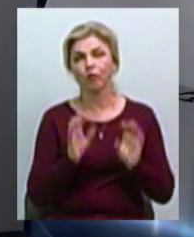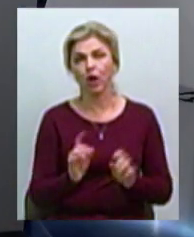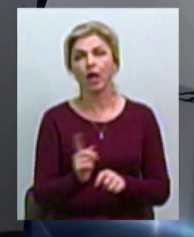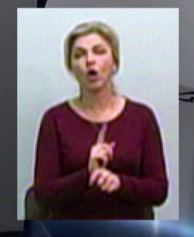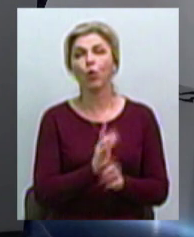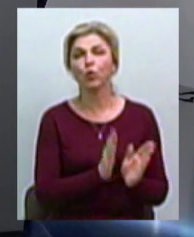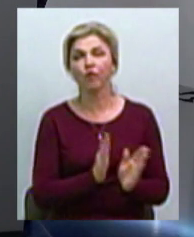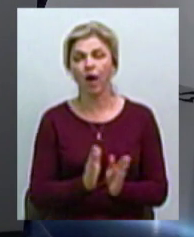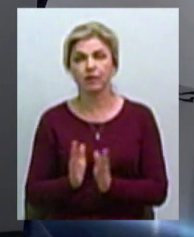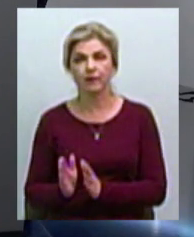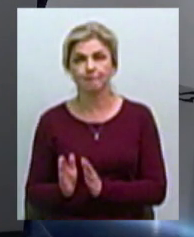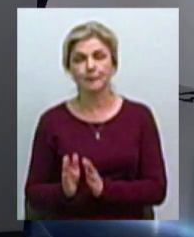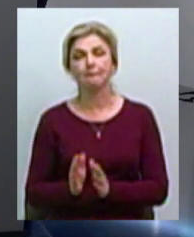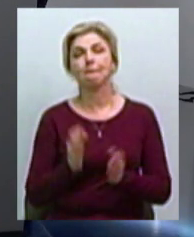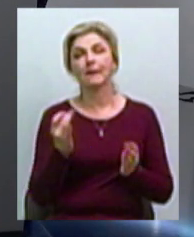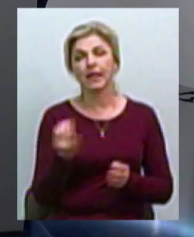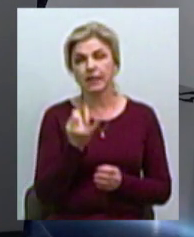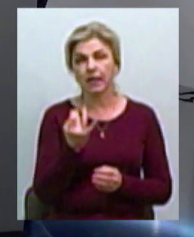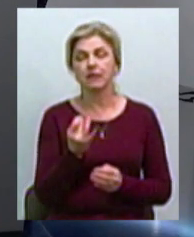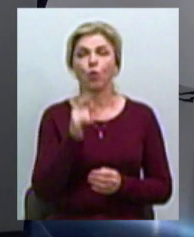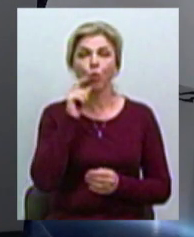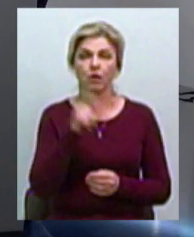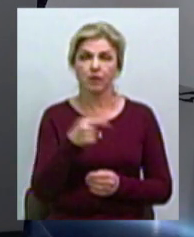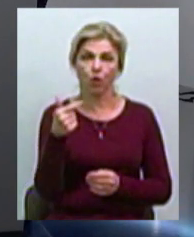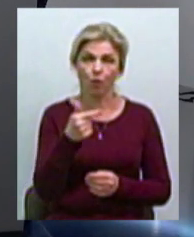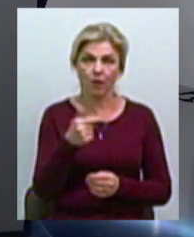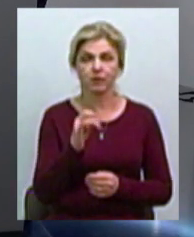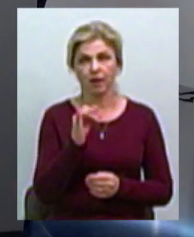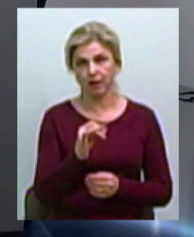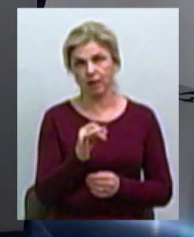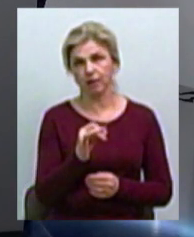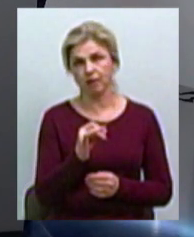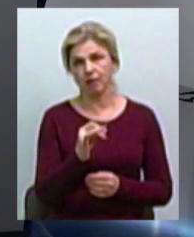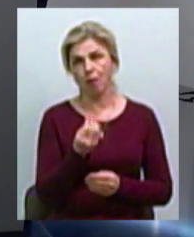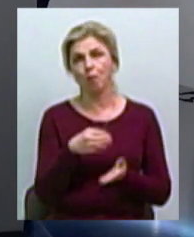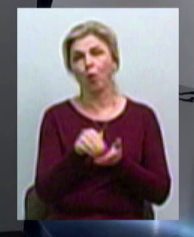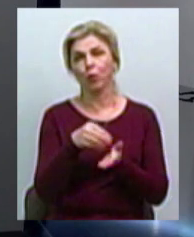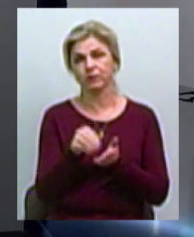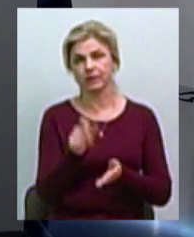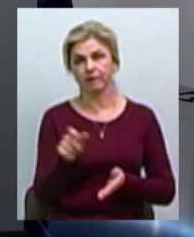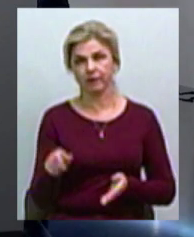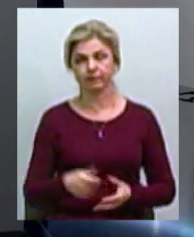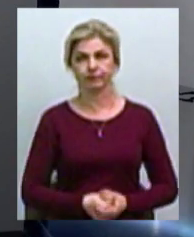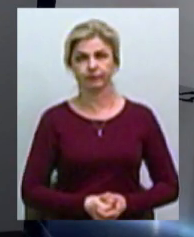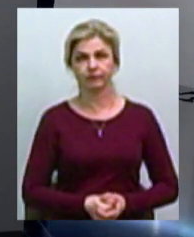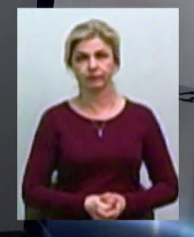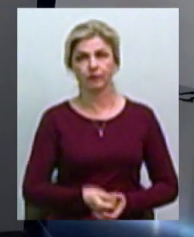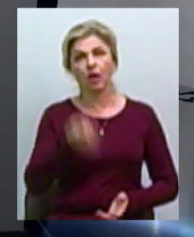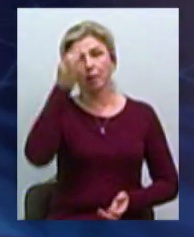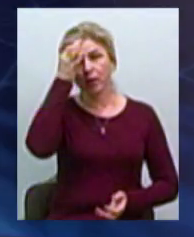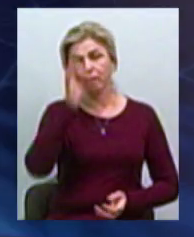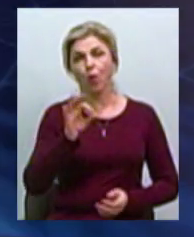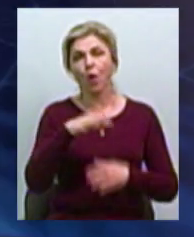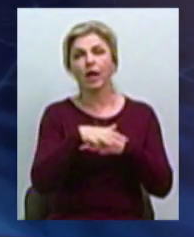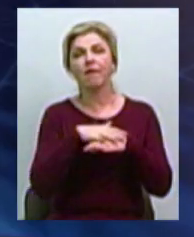врегулювати інтереси як українських громадян, так і потенційних покупців. Згадавши про референдум,